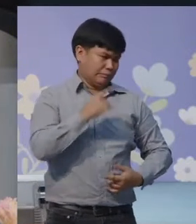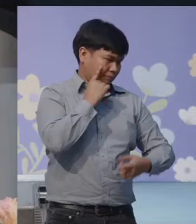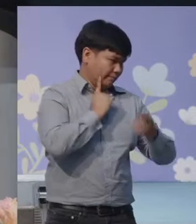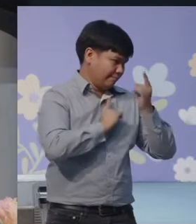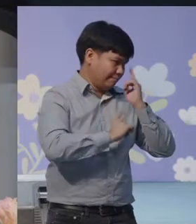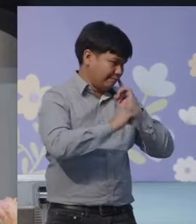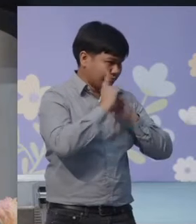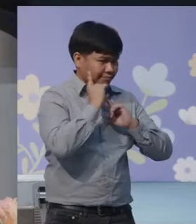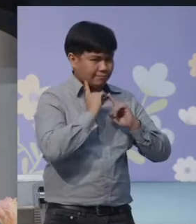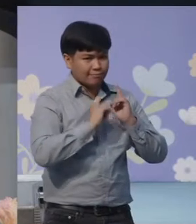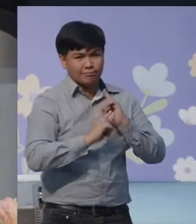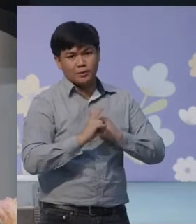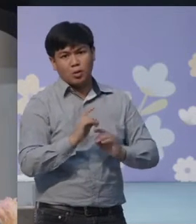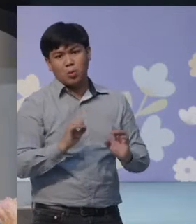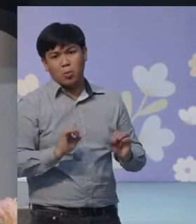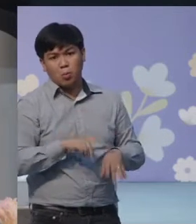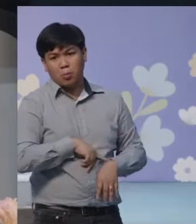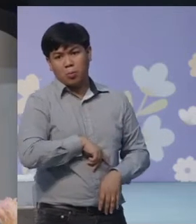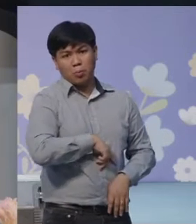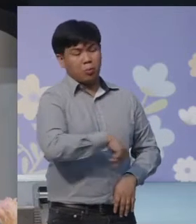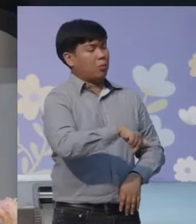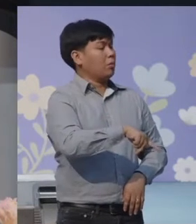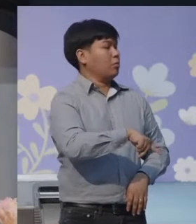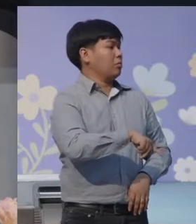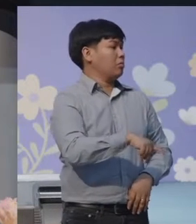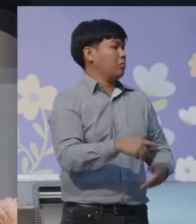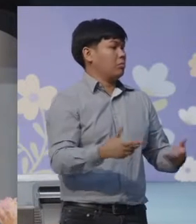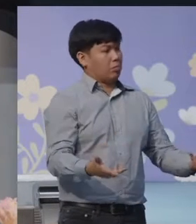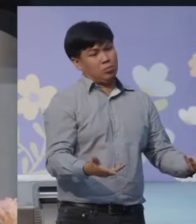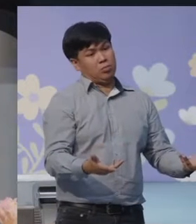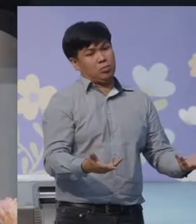dito natin makikita, bakit nilagay talaga